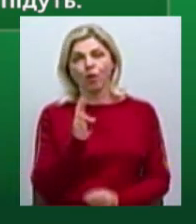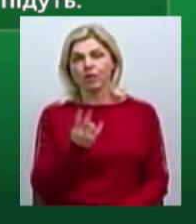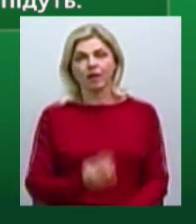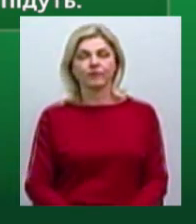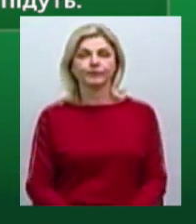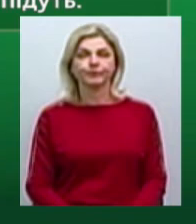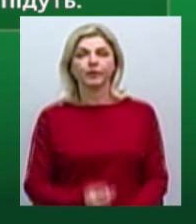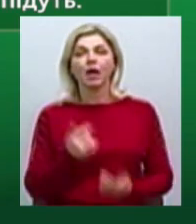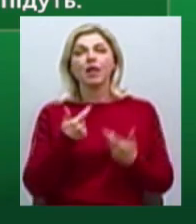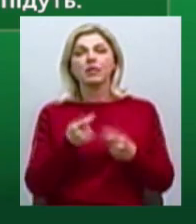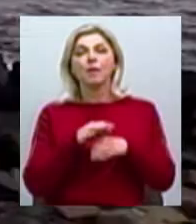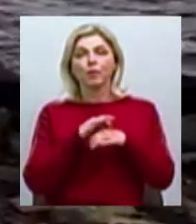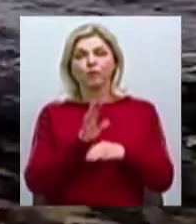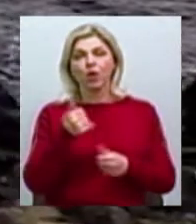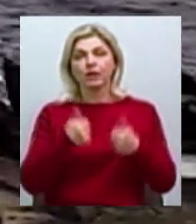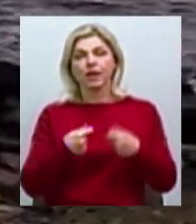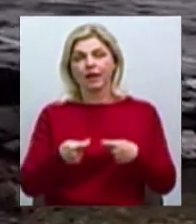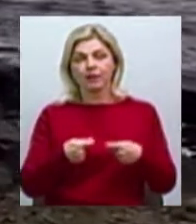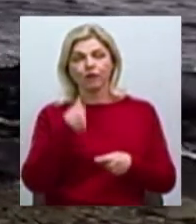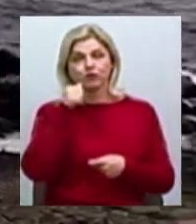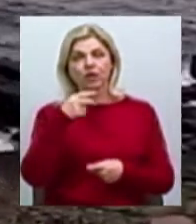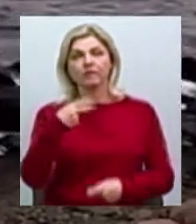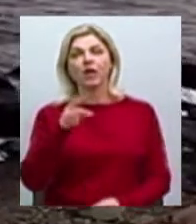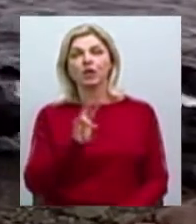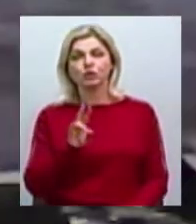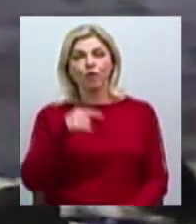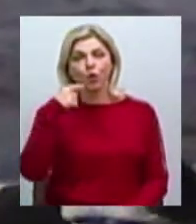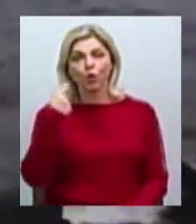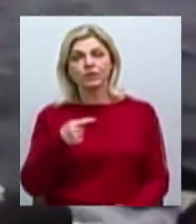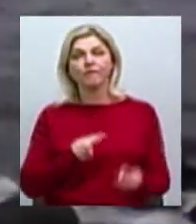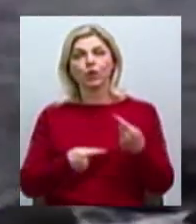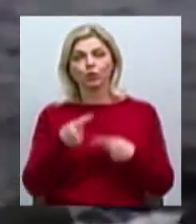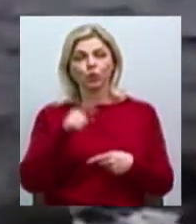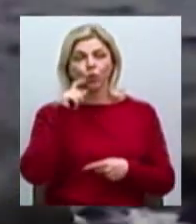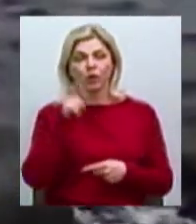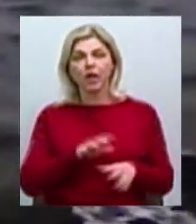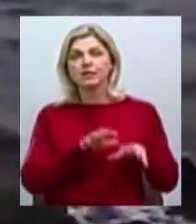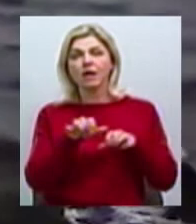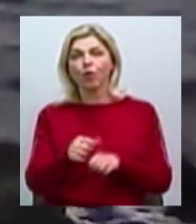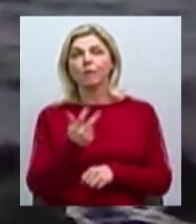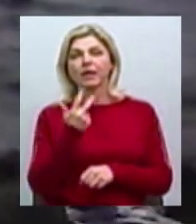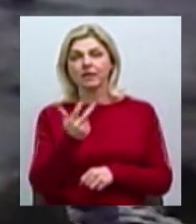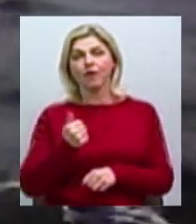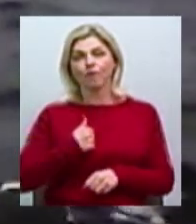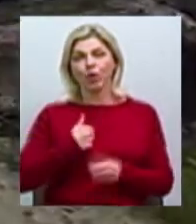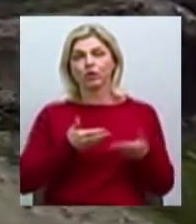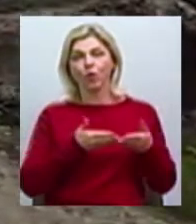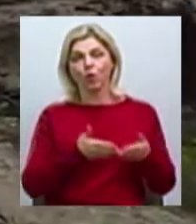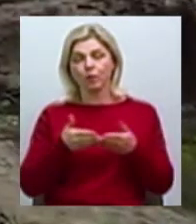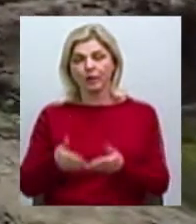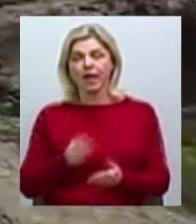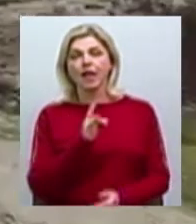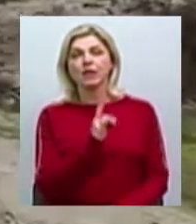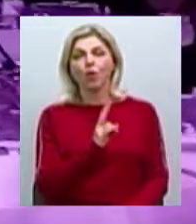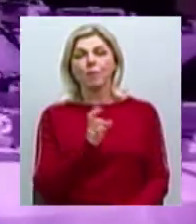тендер, туди і прийде. Вчора, 20 листопада, Росія повернула Україні захоплені 3 українські військові кораблі – «Нікополь», «Бердянськ»